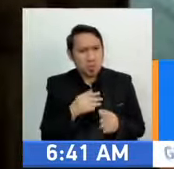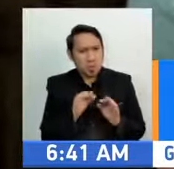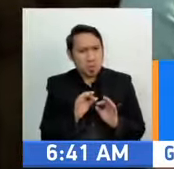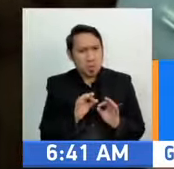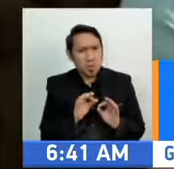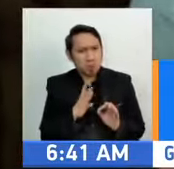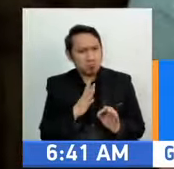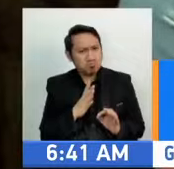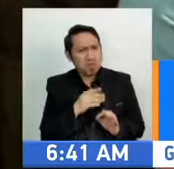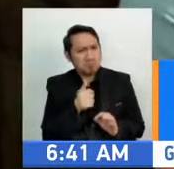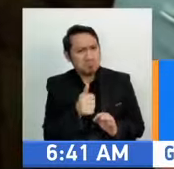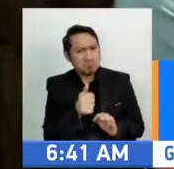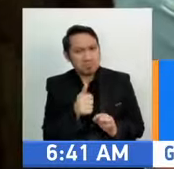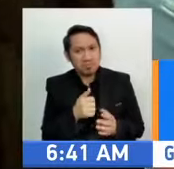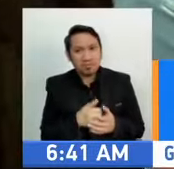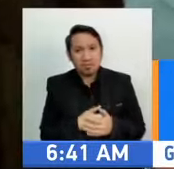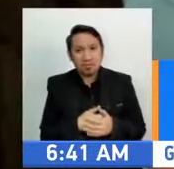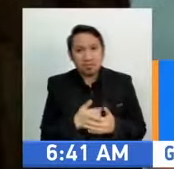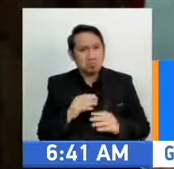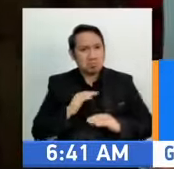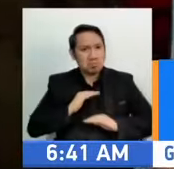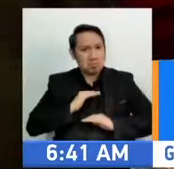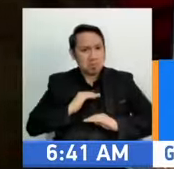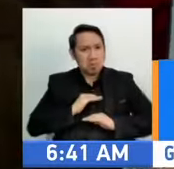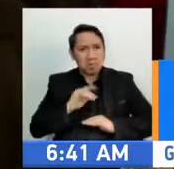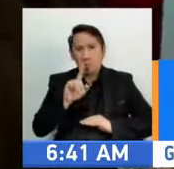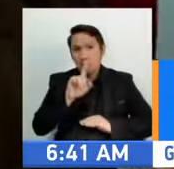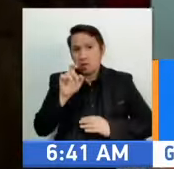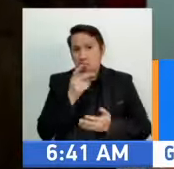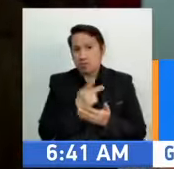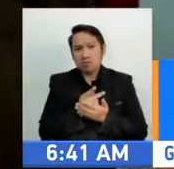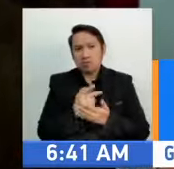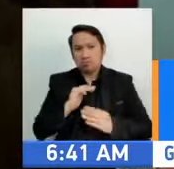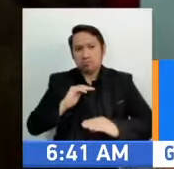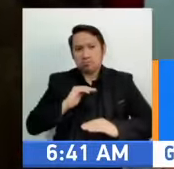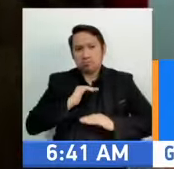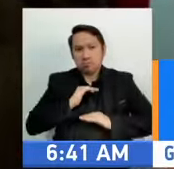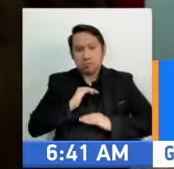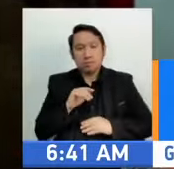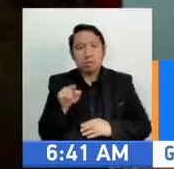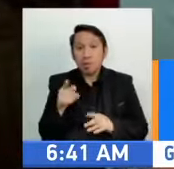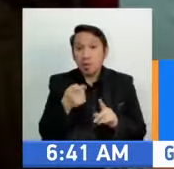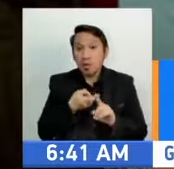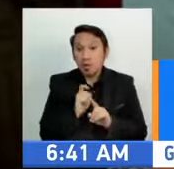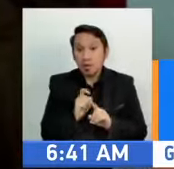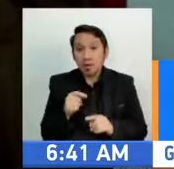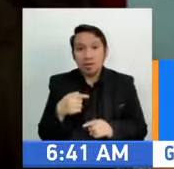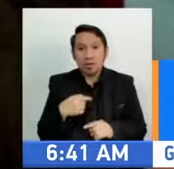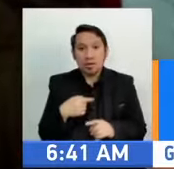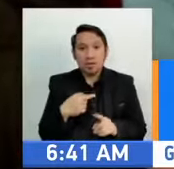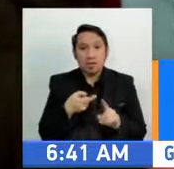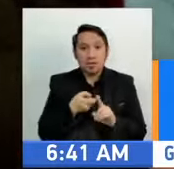sulit. Walang talo. Agree talaga. Talaga. E kayo, sir, saan po ba kayo galing? Galing pa kami ng Bilyamore.